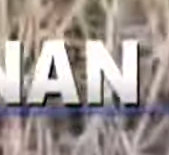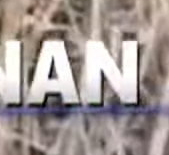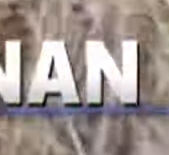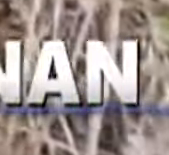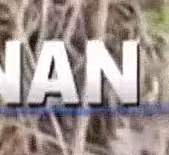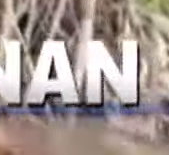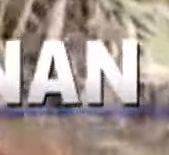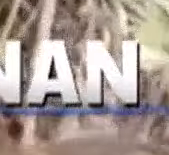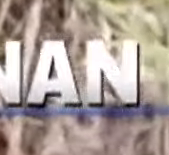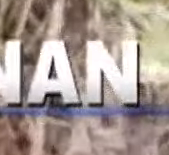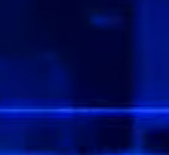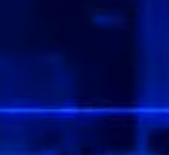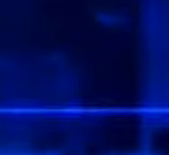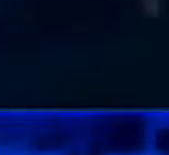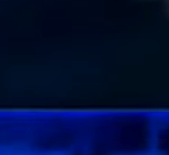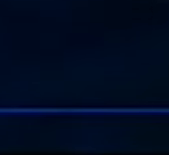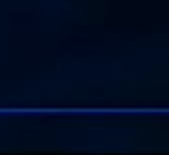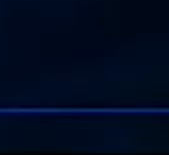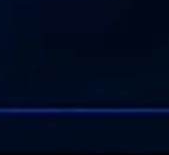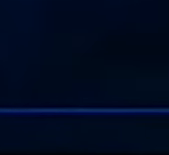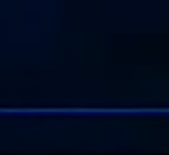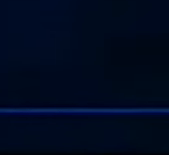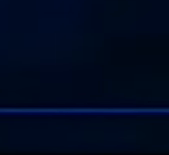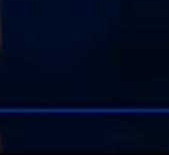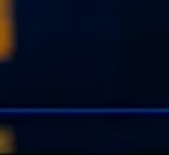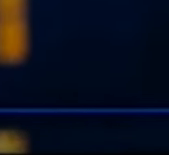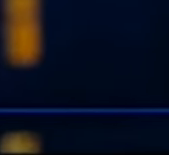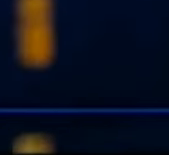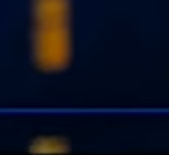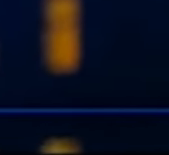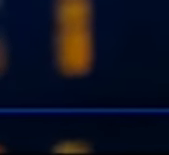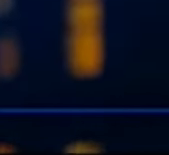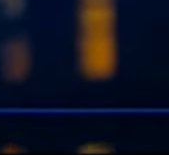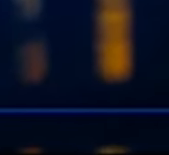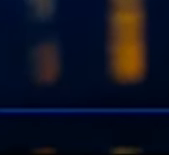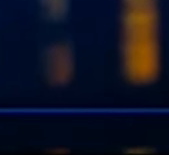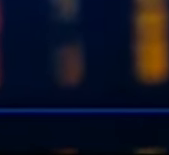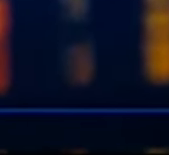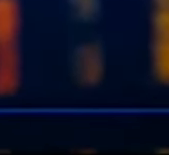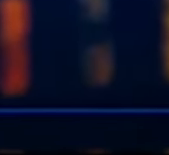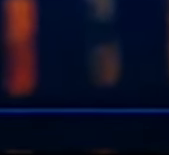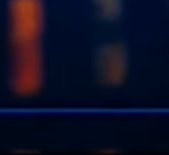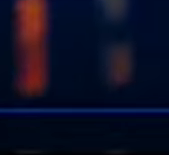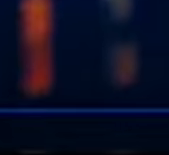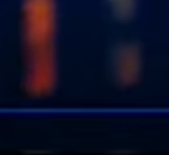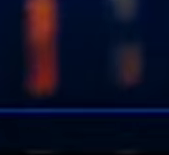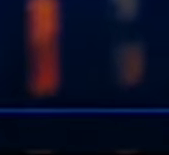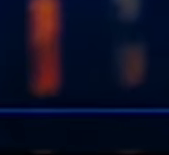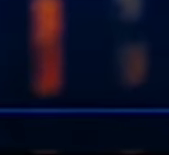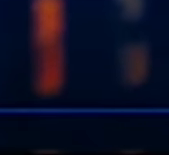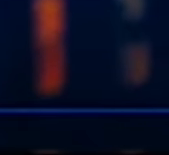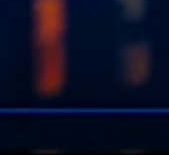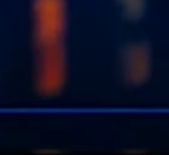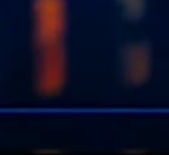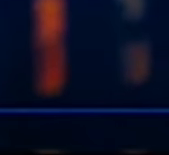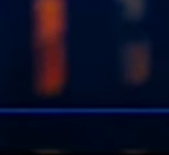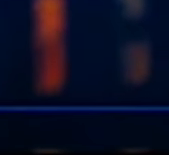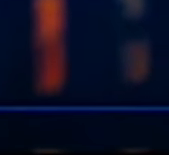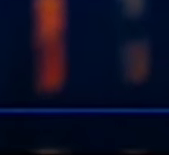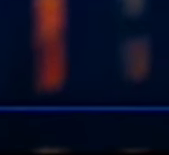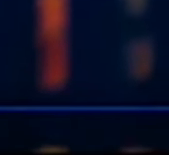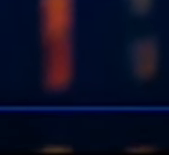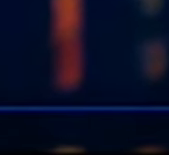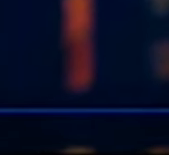na ngr at Lady Gaga Pasilip sa kanyang role bilang Harley Quinn sa bagong